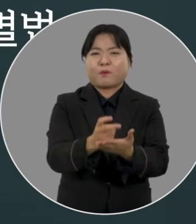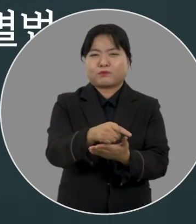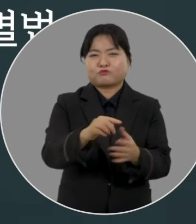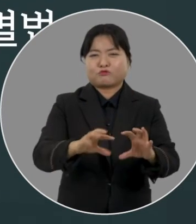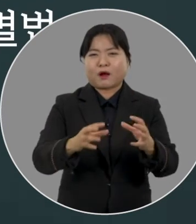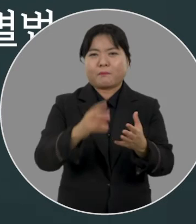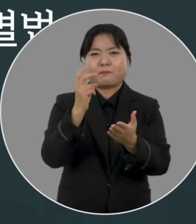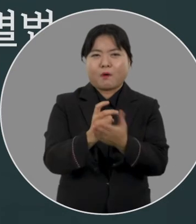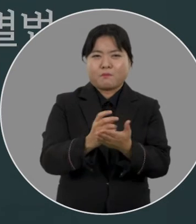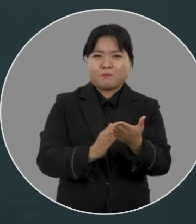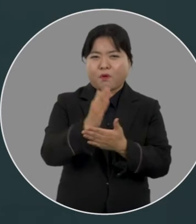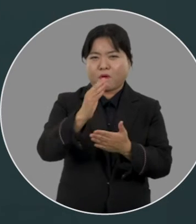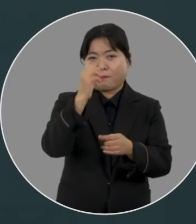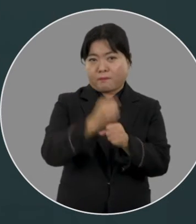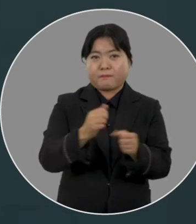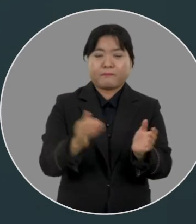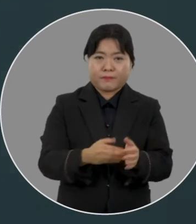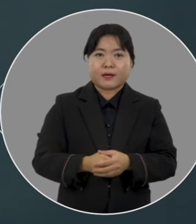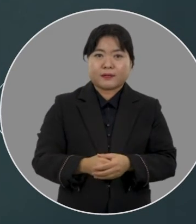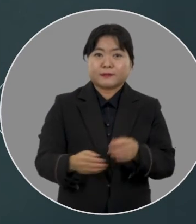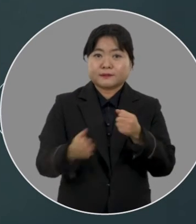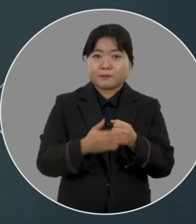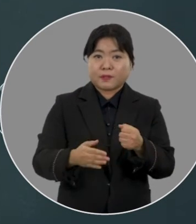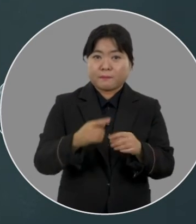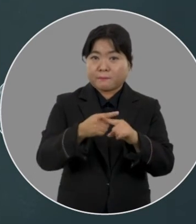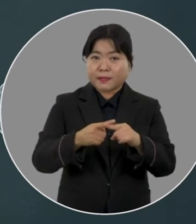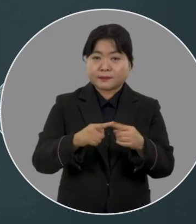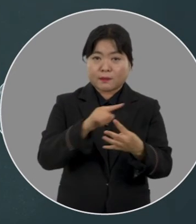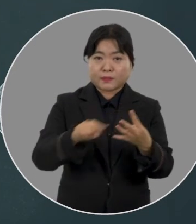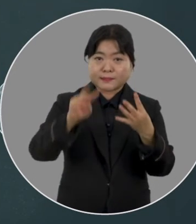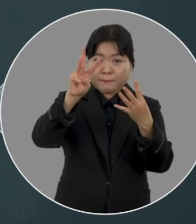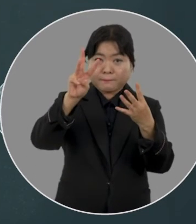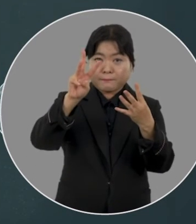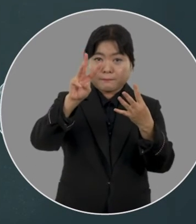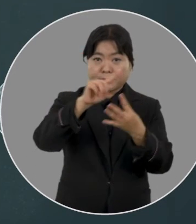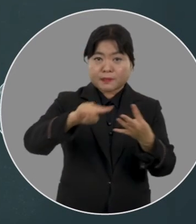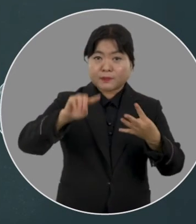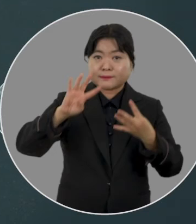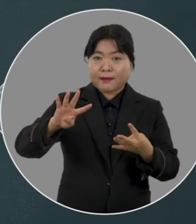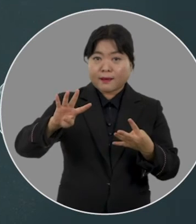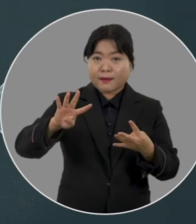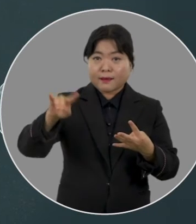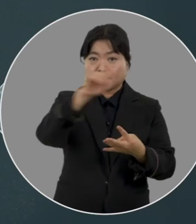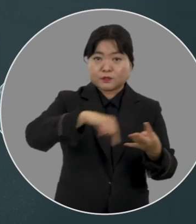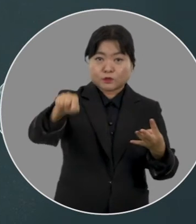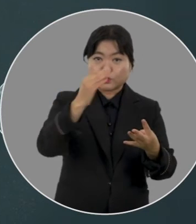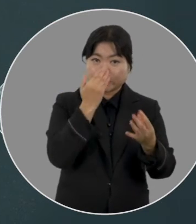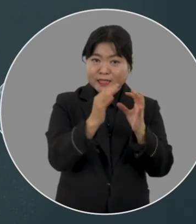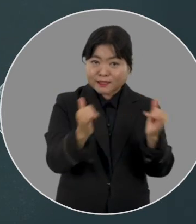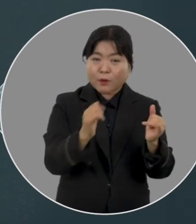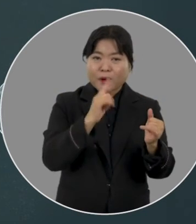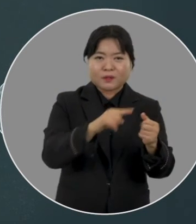국가가 법으로 만든 거예요. 그래서 절반, 4분의 3, 4분의 4 이쪽을